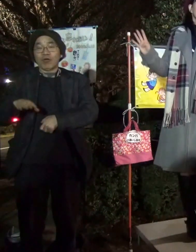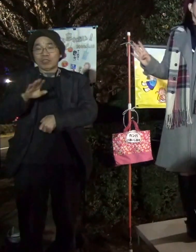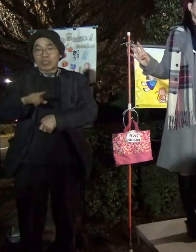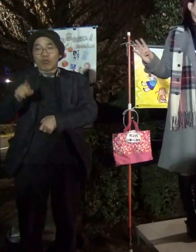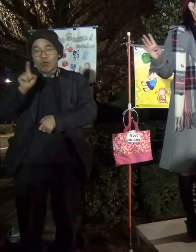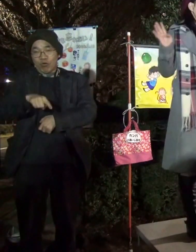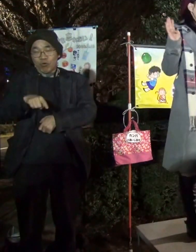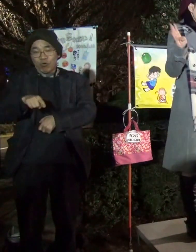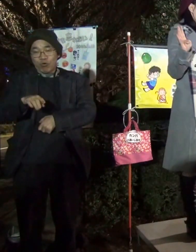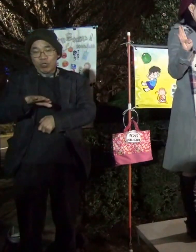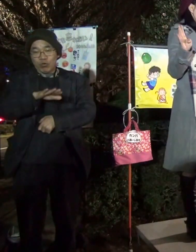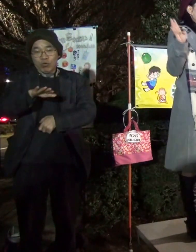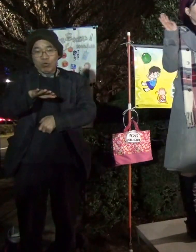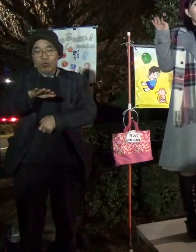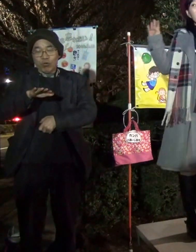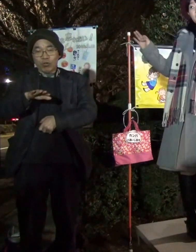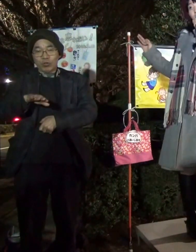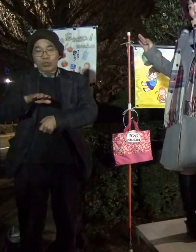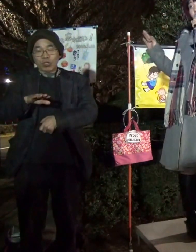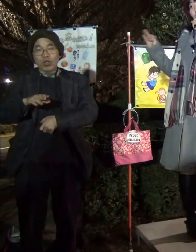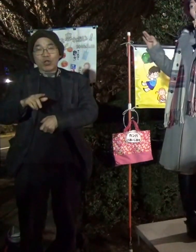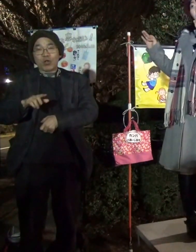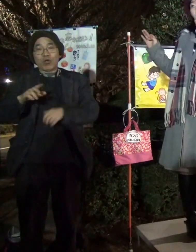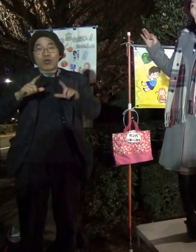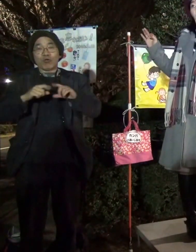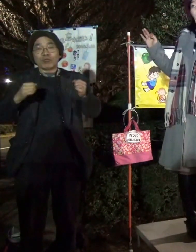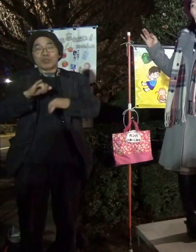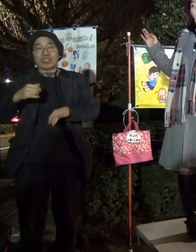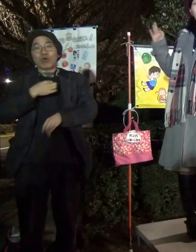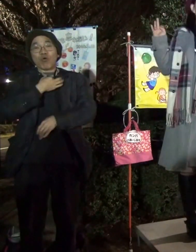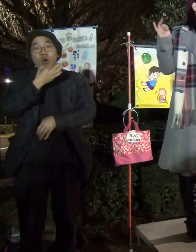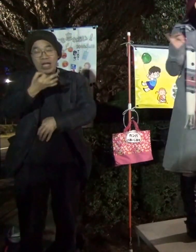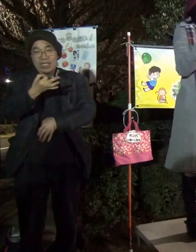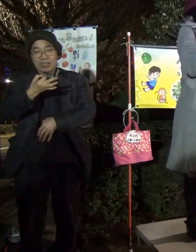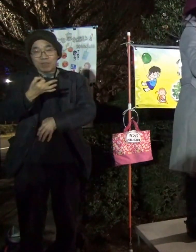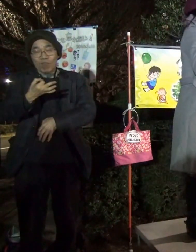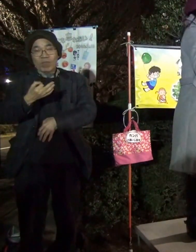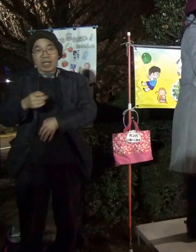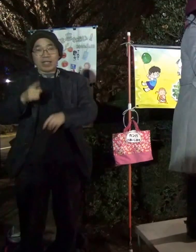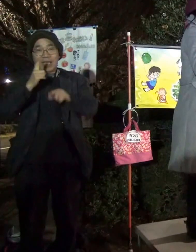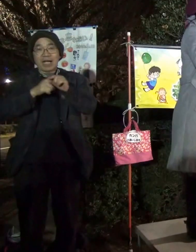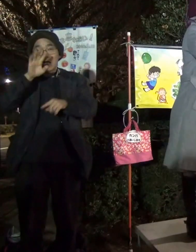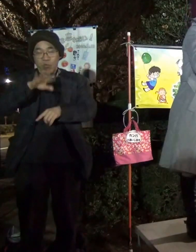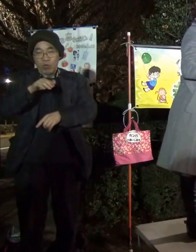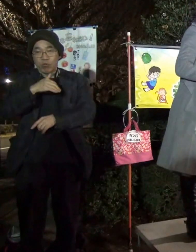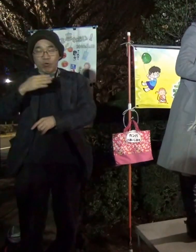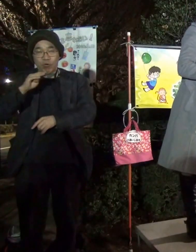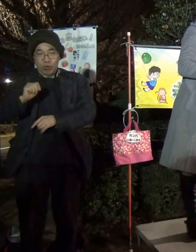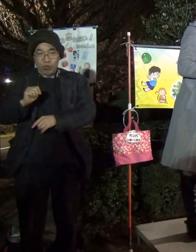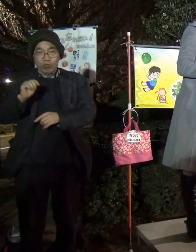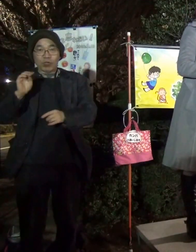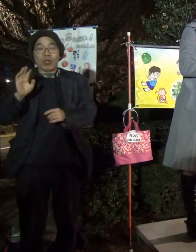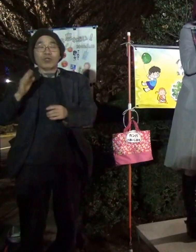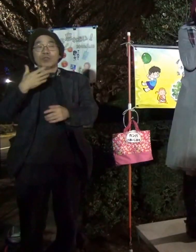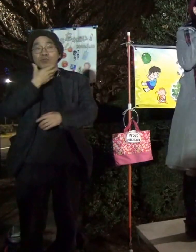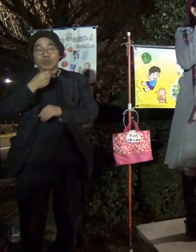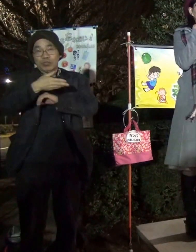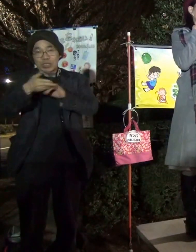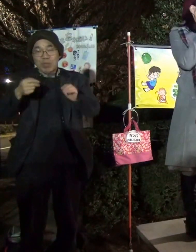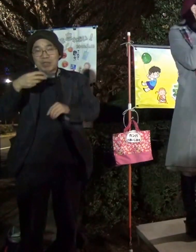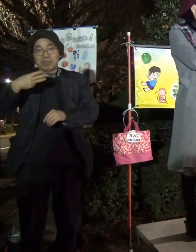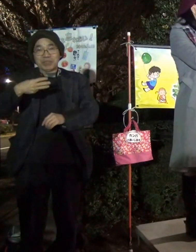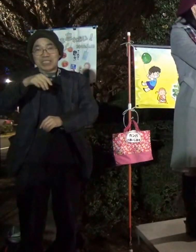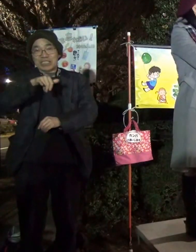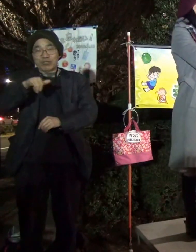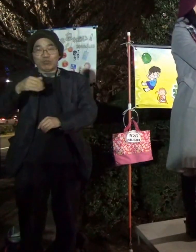福島みずほさんもいれば、小池晃さんもいれば、中川五郎さんとか、 カンタさんとか、 その中に私